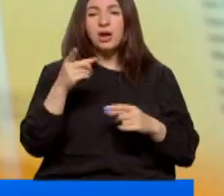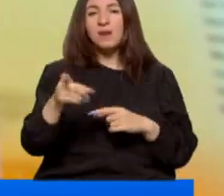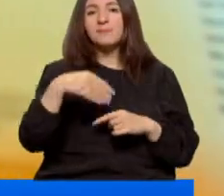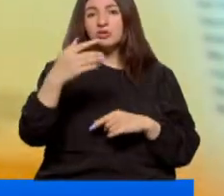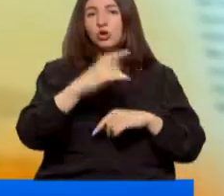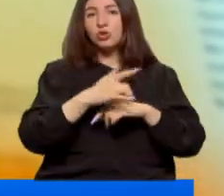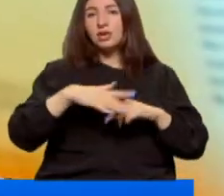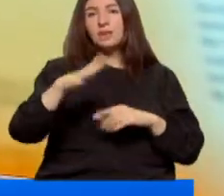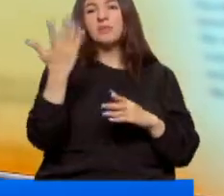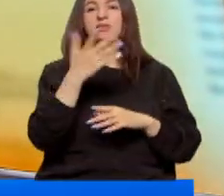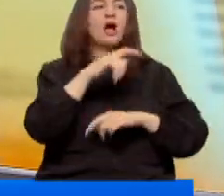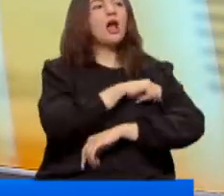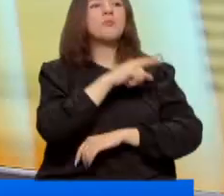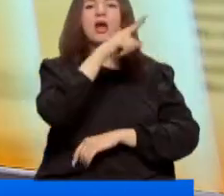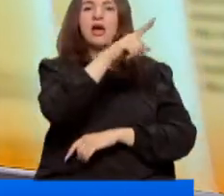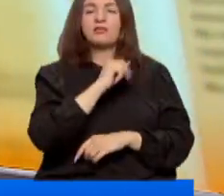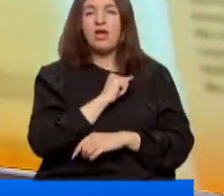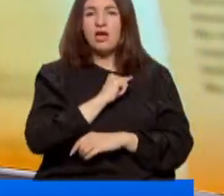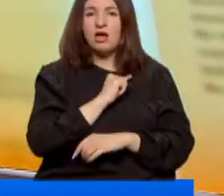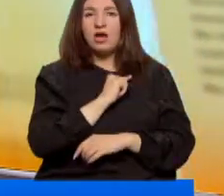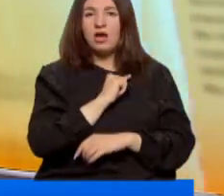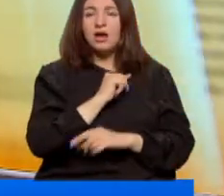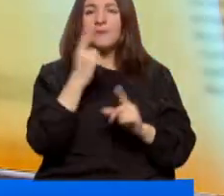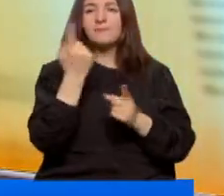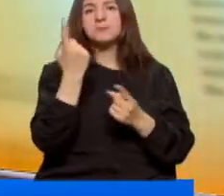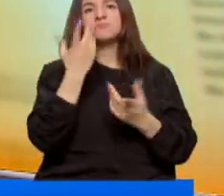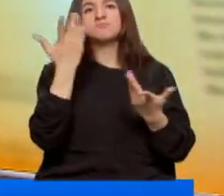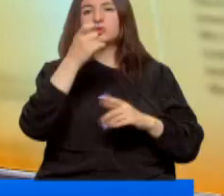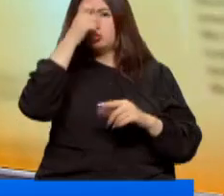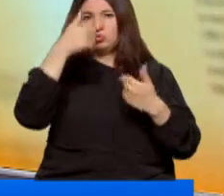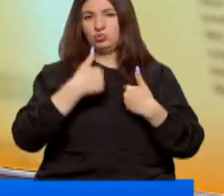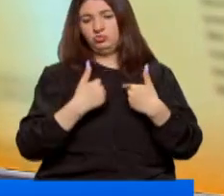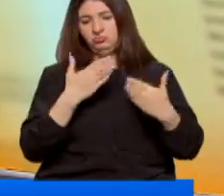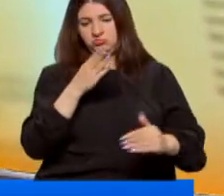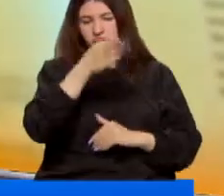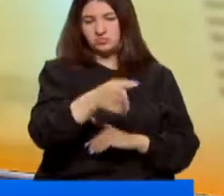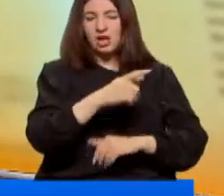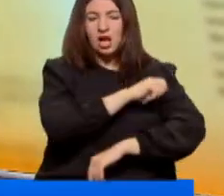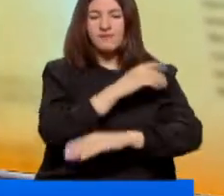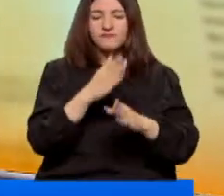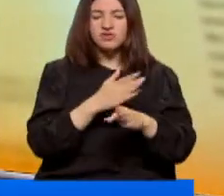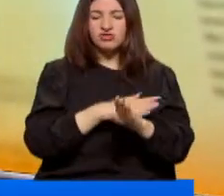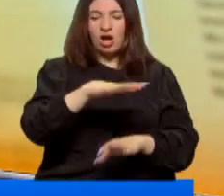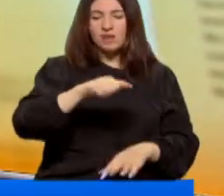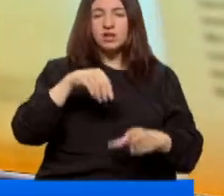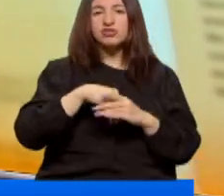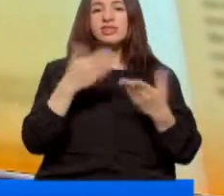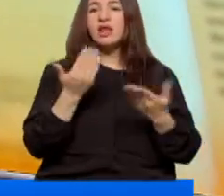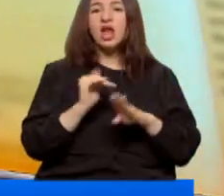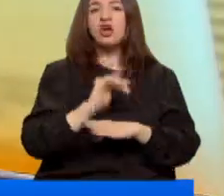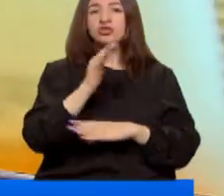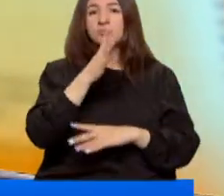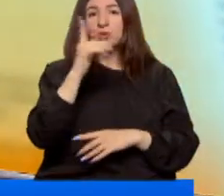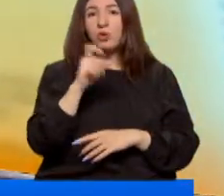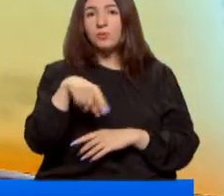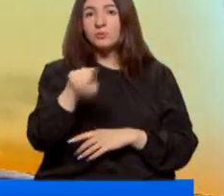başka ülkelerin, mesela Almanya'da bir Türk'ün Alman vatandaşlığına geçmesi için neler yaşadığı